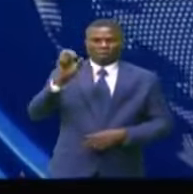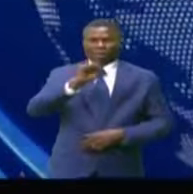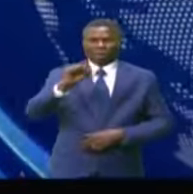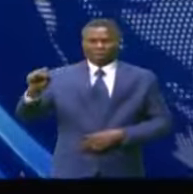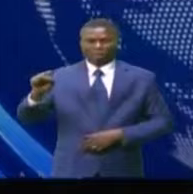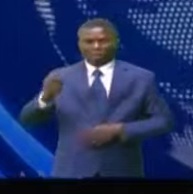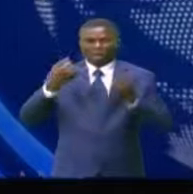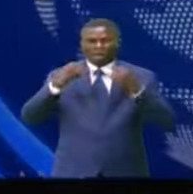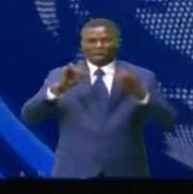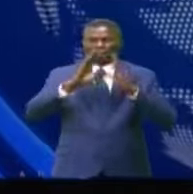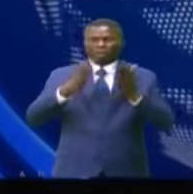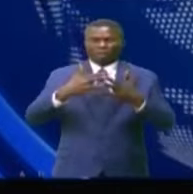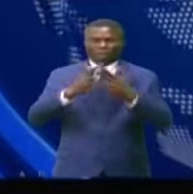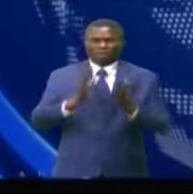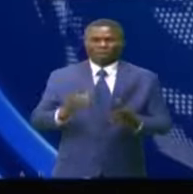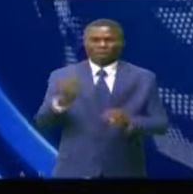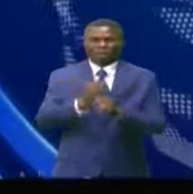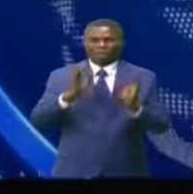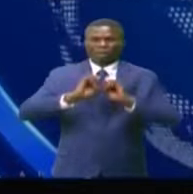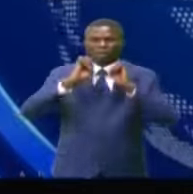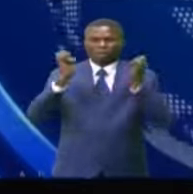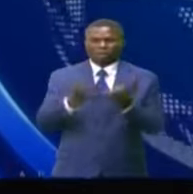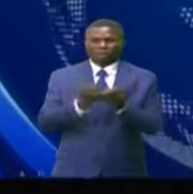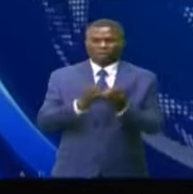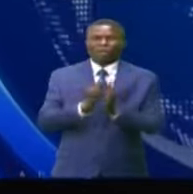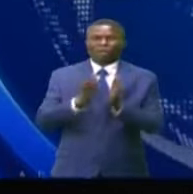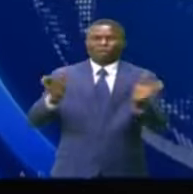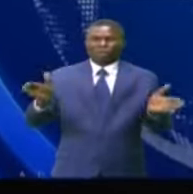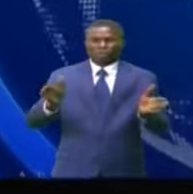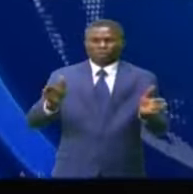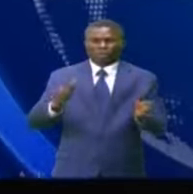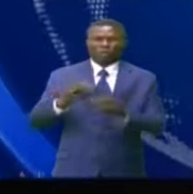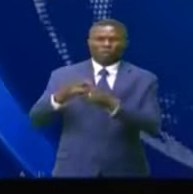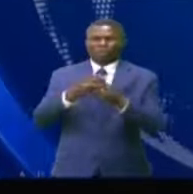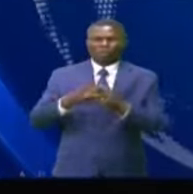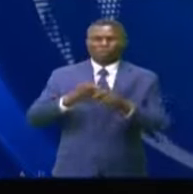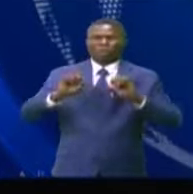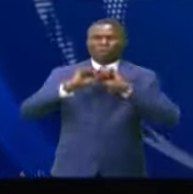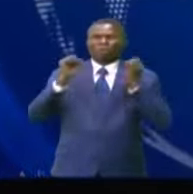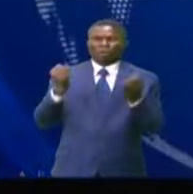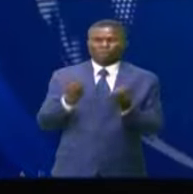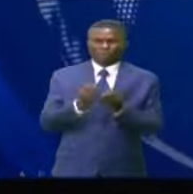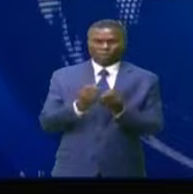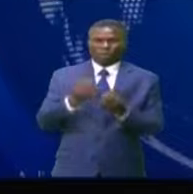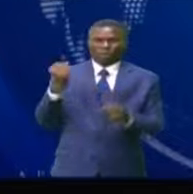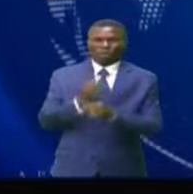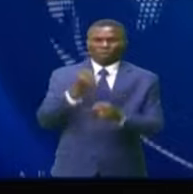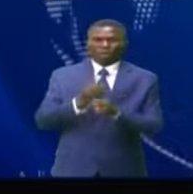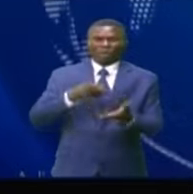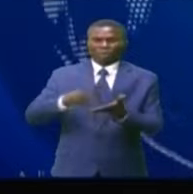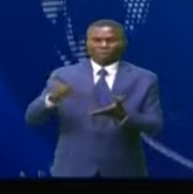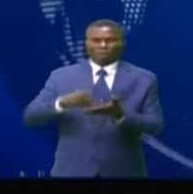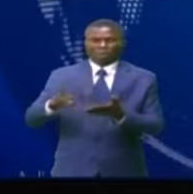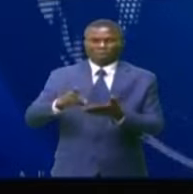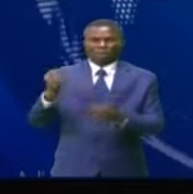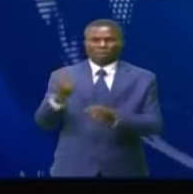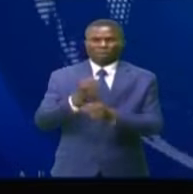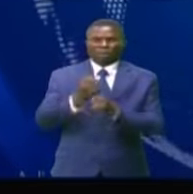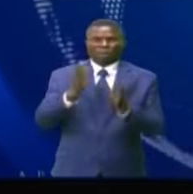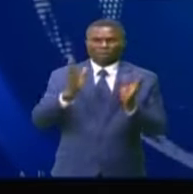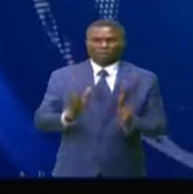les partenaires et prestataires sociaux du régime général de sécurité sociale que l'opération de paiement des